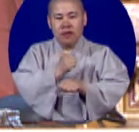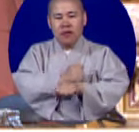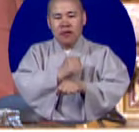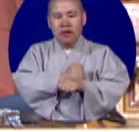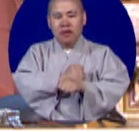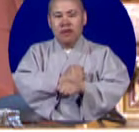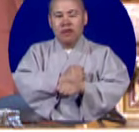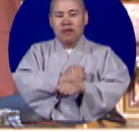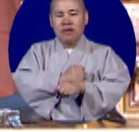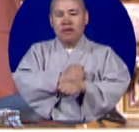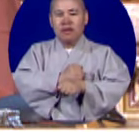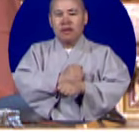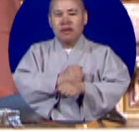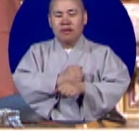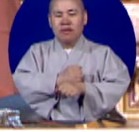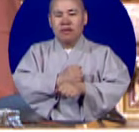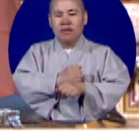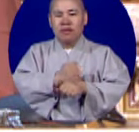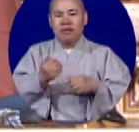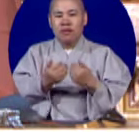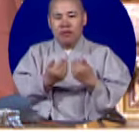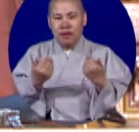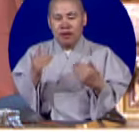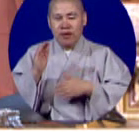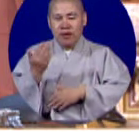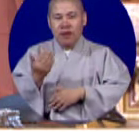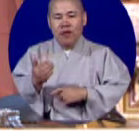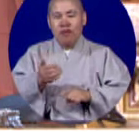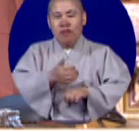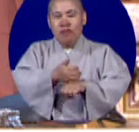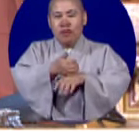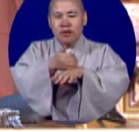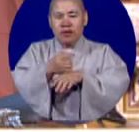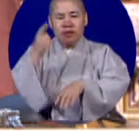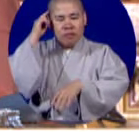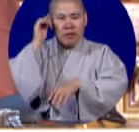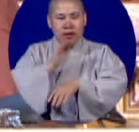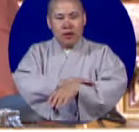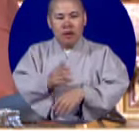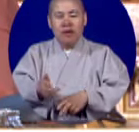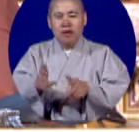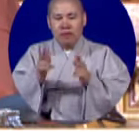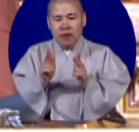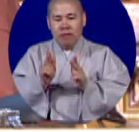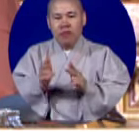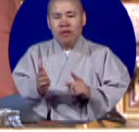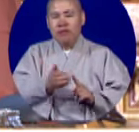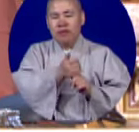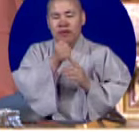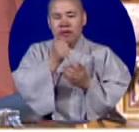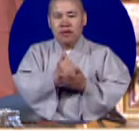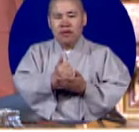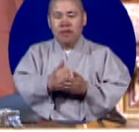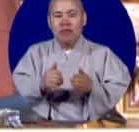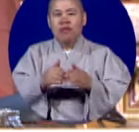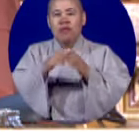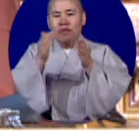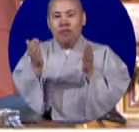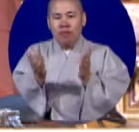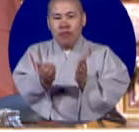반야바라밀 단계에는 보살이에요. 그래서 보살은 반야바라밀이고 부처님은 일체